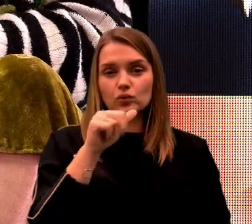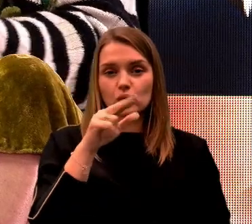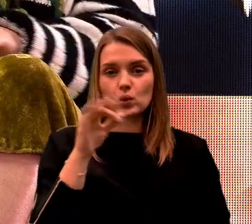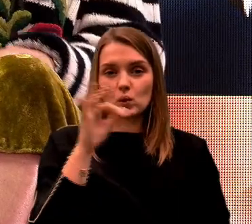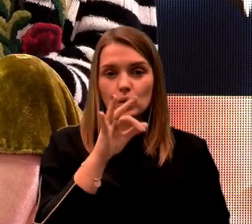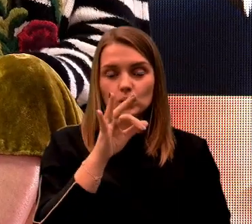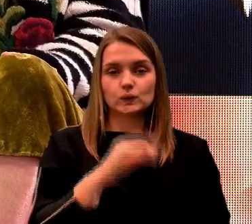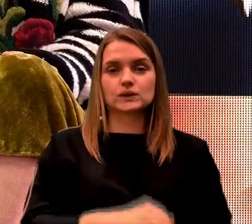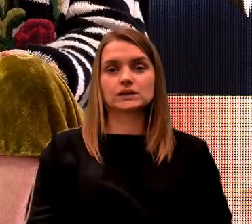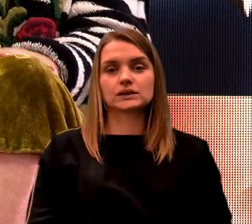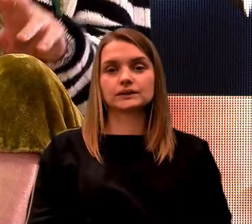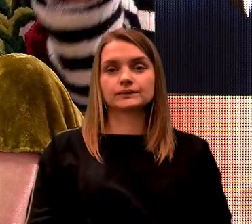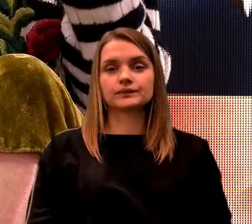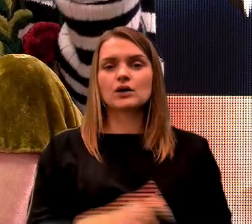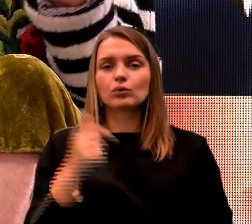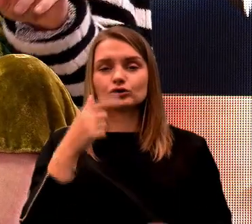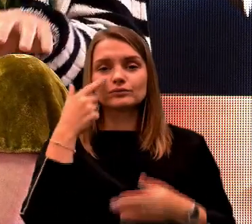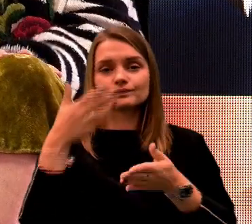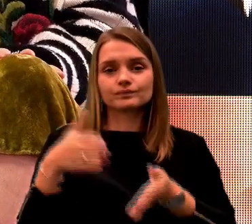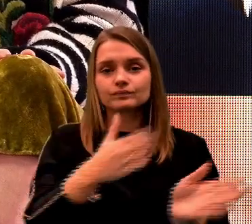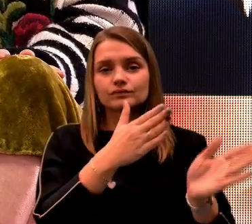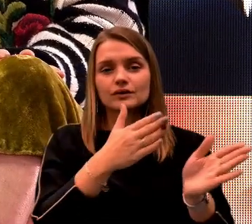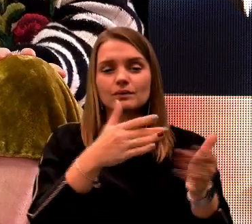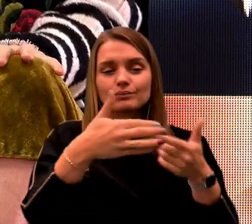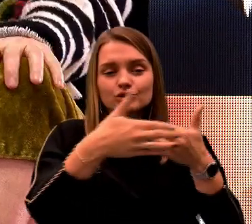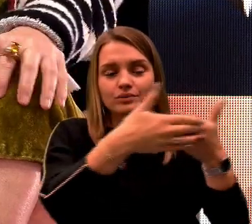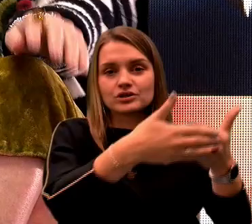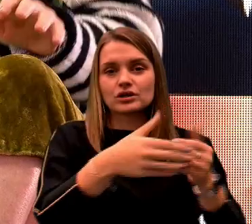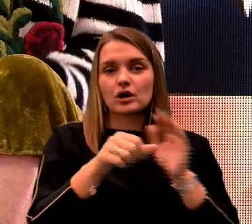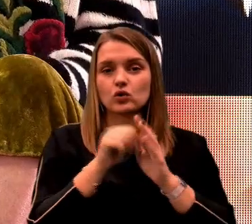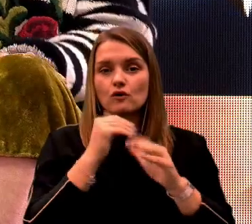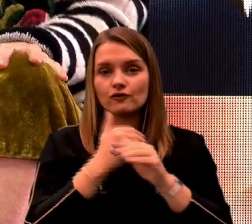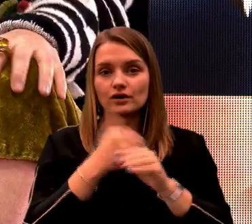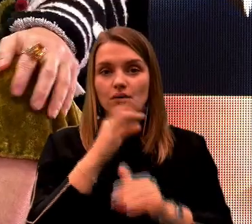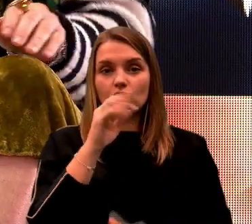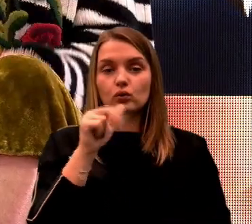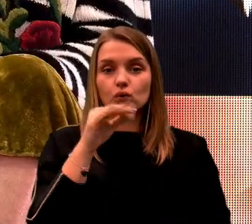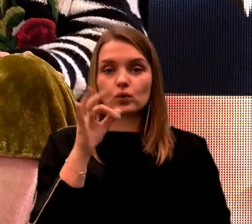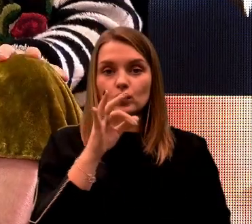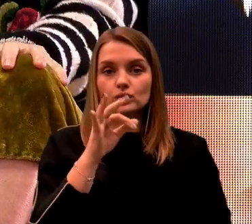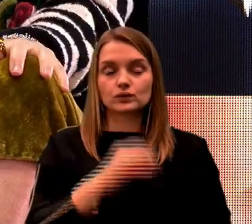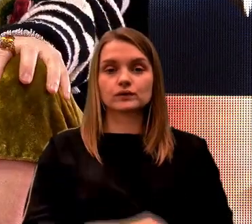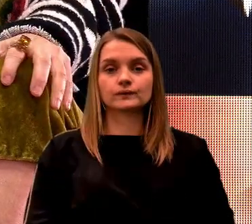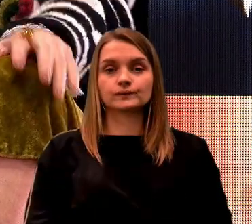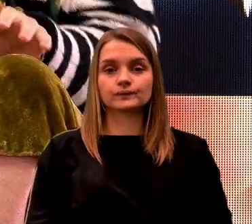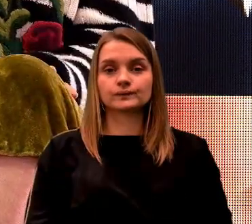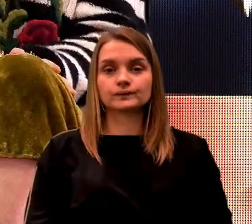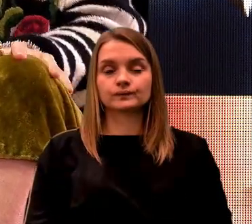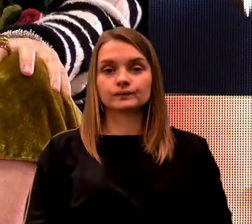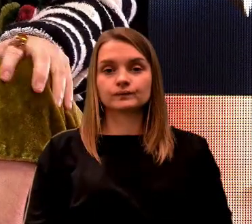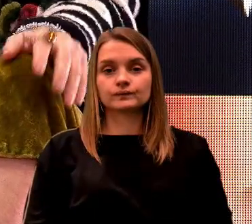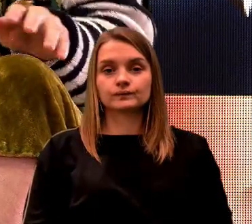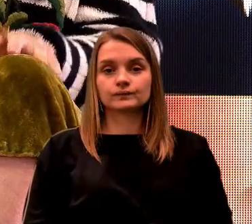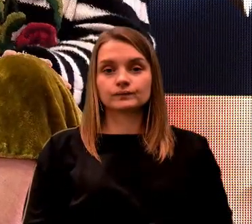w stronę turkusowych firm, są dwie możliwości. Człowiek jest z natury greedy, czyli